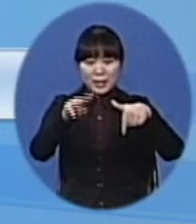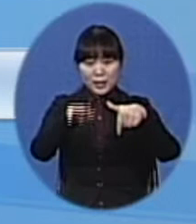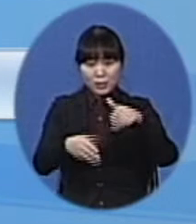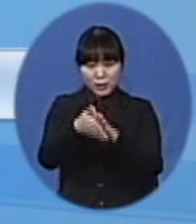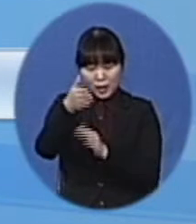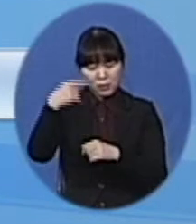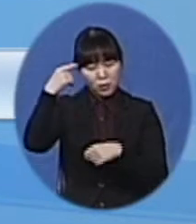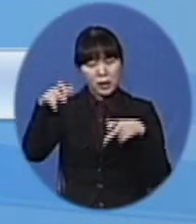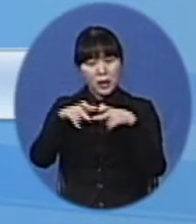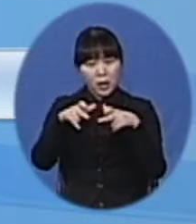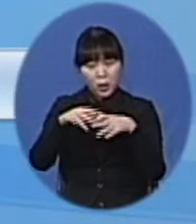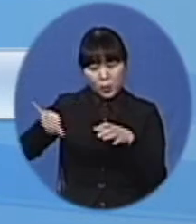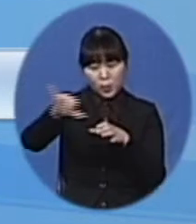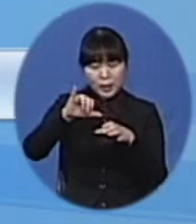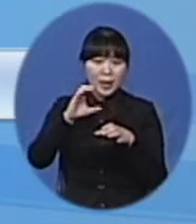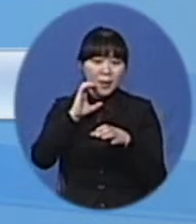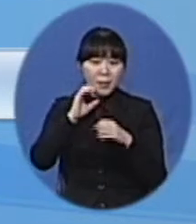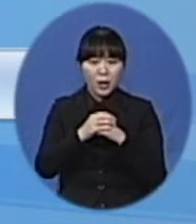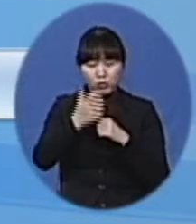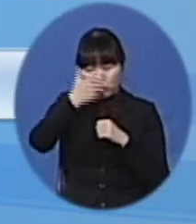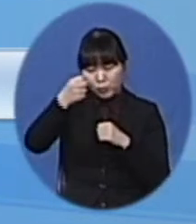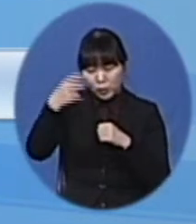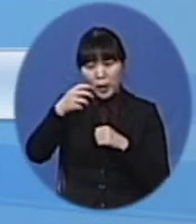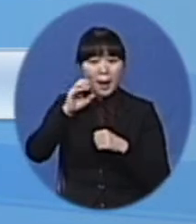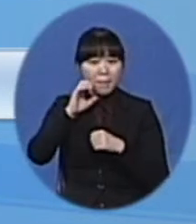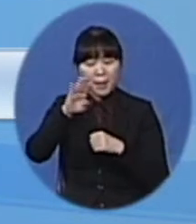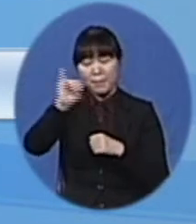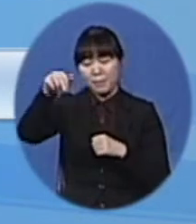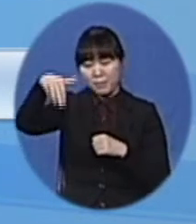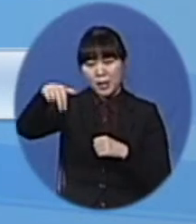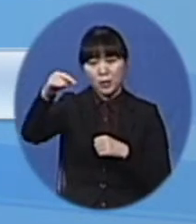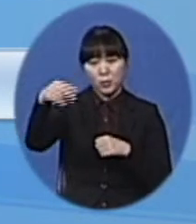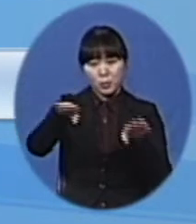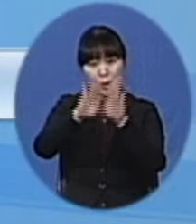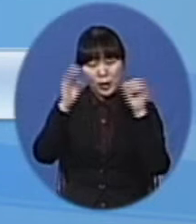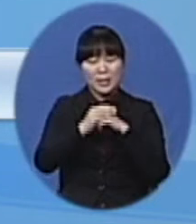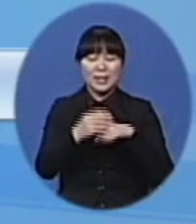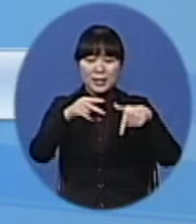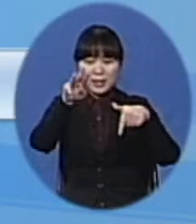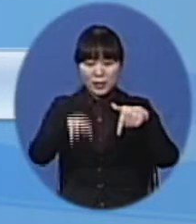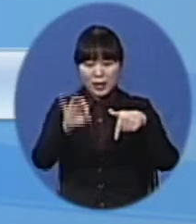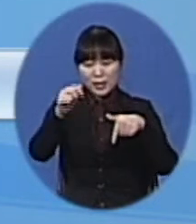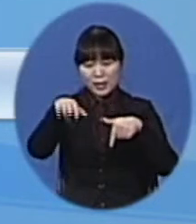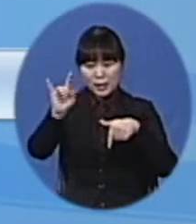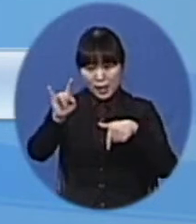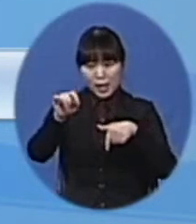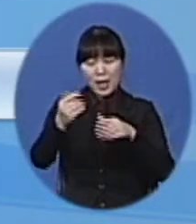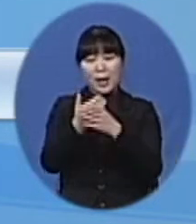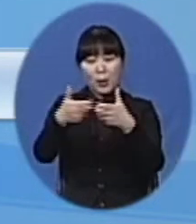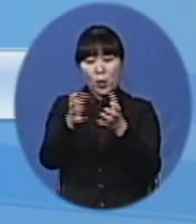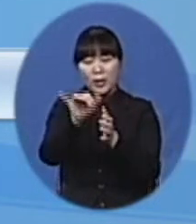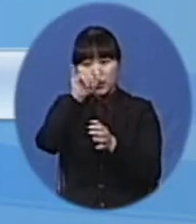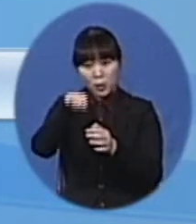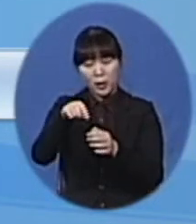인천광역시가 정신장애인 바리스타 카페, 꿈앤카페 빗솔의 문을 열었습니다. 인천시 인재개발원 내 개소한